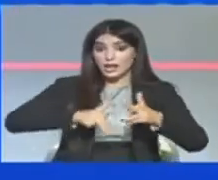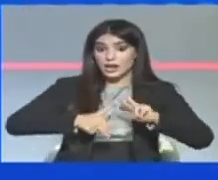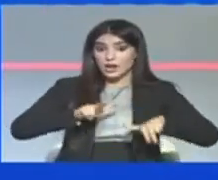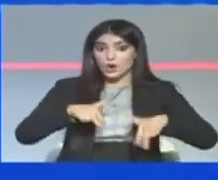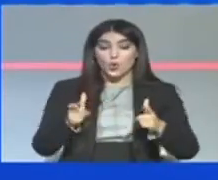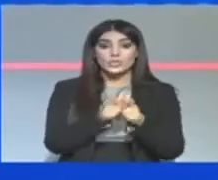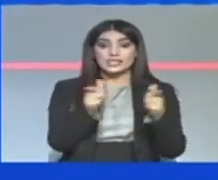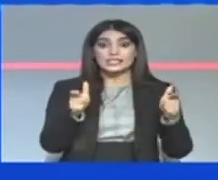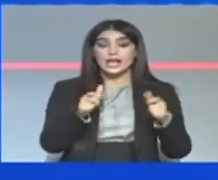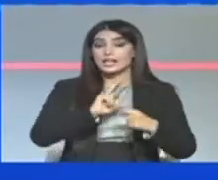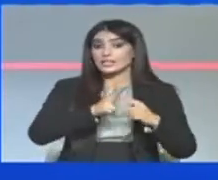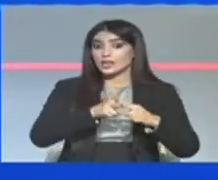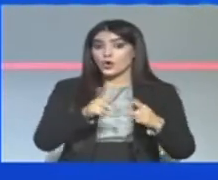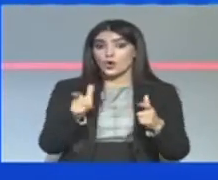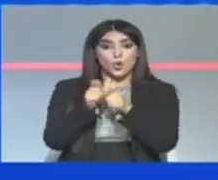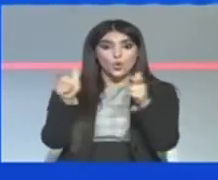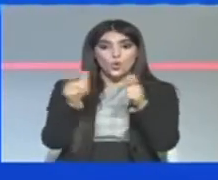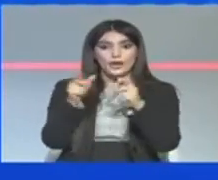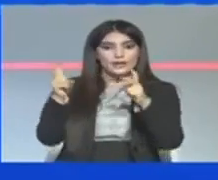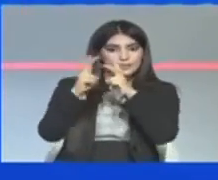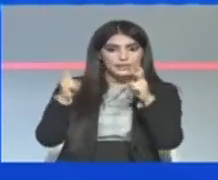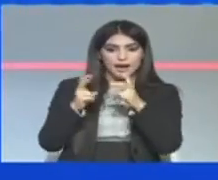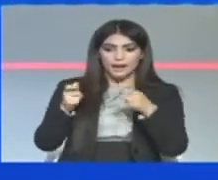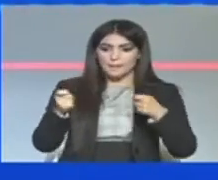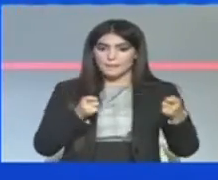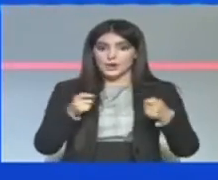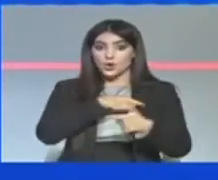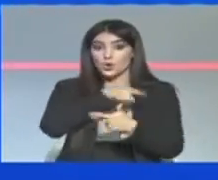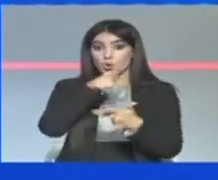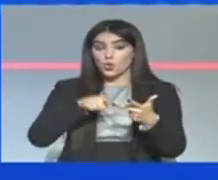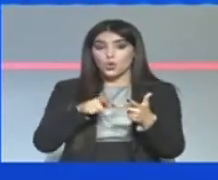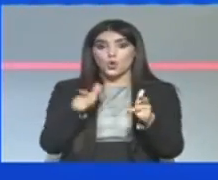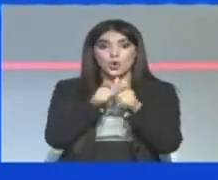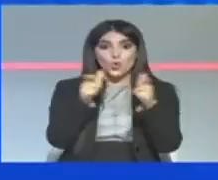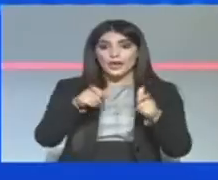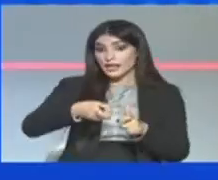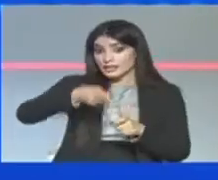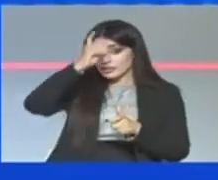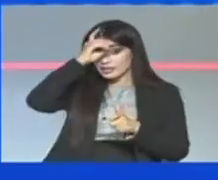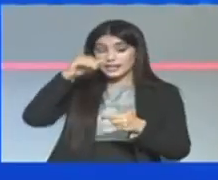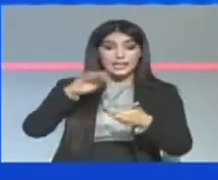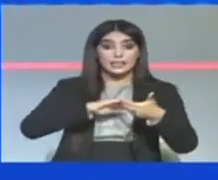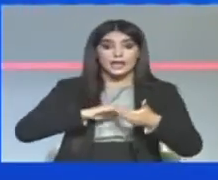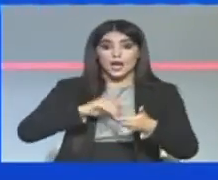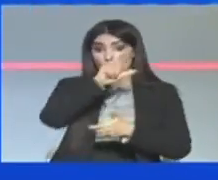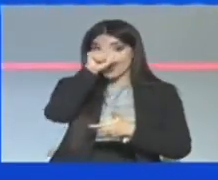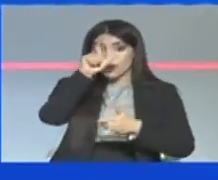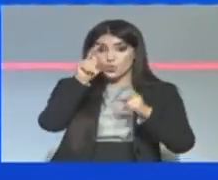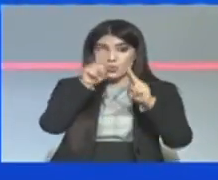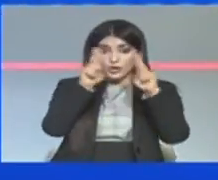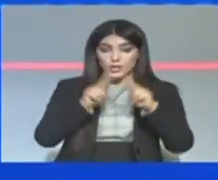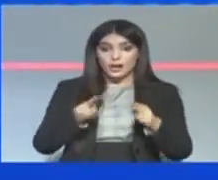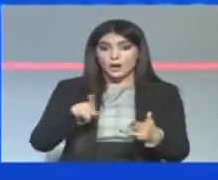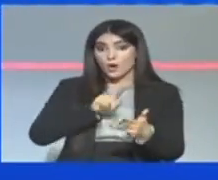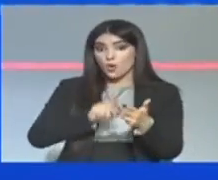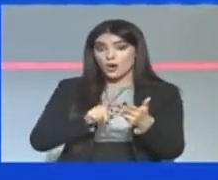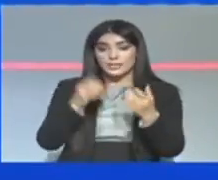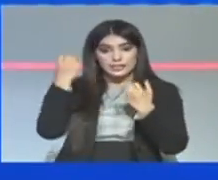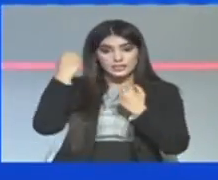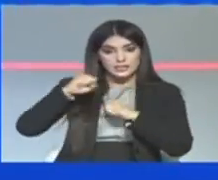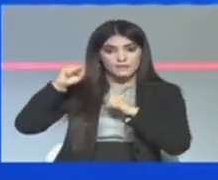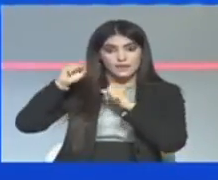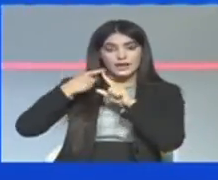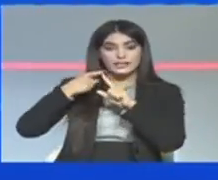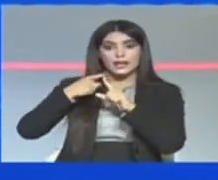والوكاله الوطنيه للتحكم في الطاقه من جهه والوكاله الالمانيه عون الدولي و سفاره المملكه المتحده من جهات